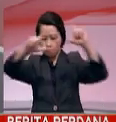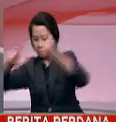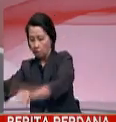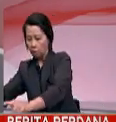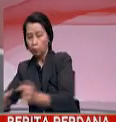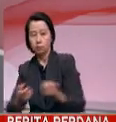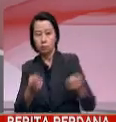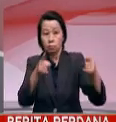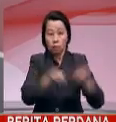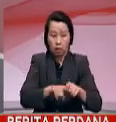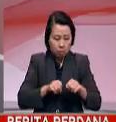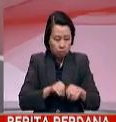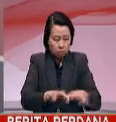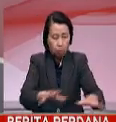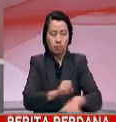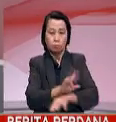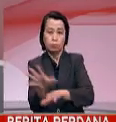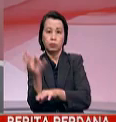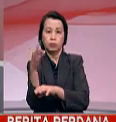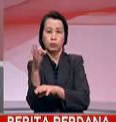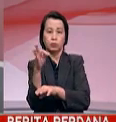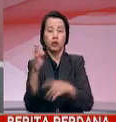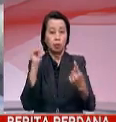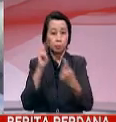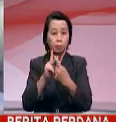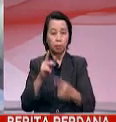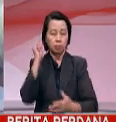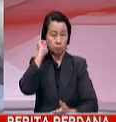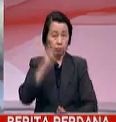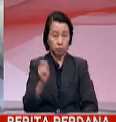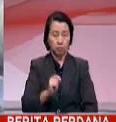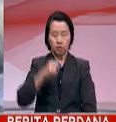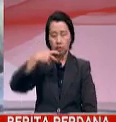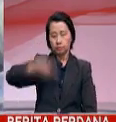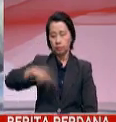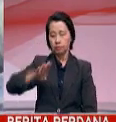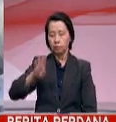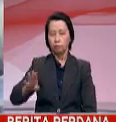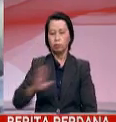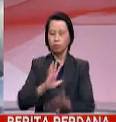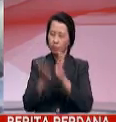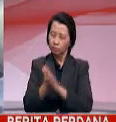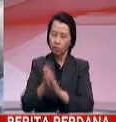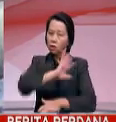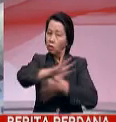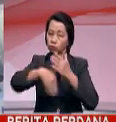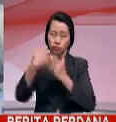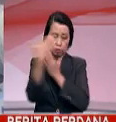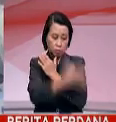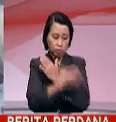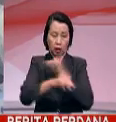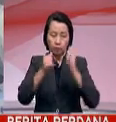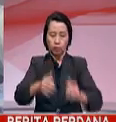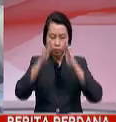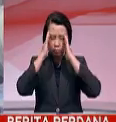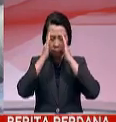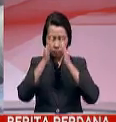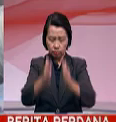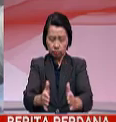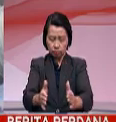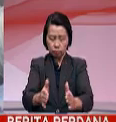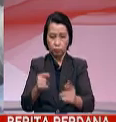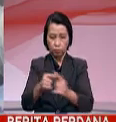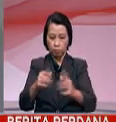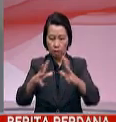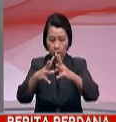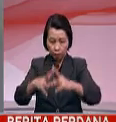ketika berlakunya penularan COVID-19 kepada Setiausaha Agong PBB supaya kesemua negara dapat menumpukan fokus